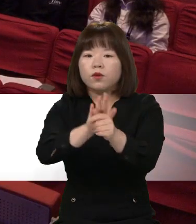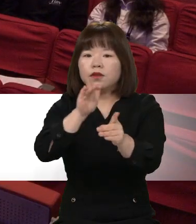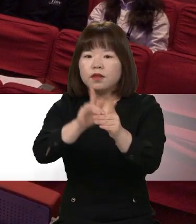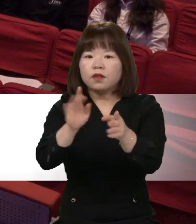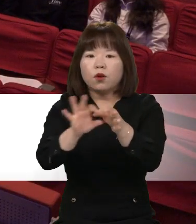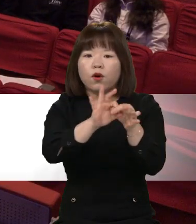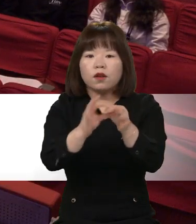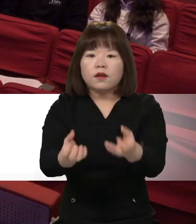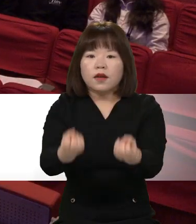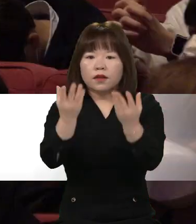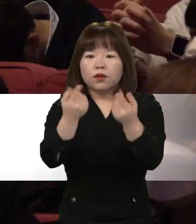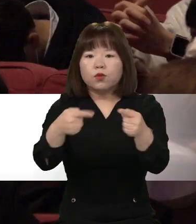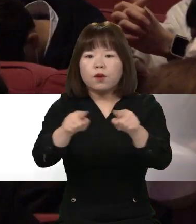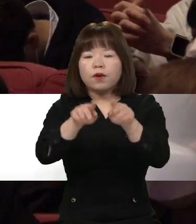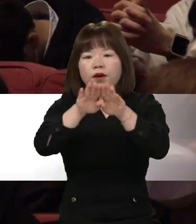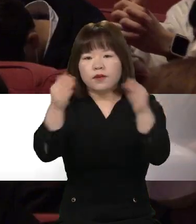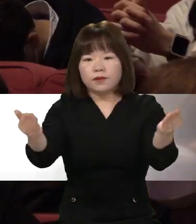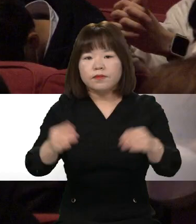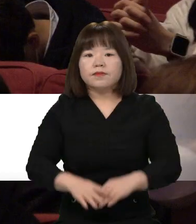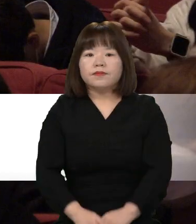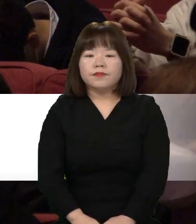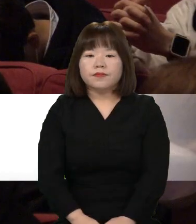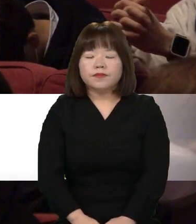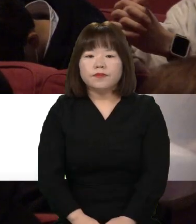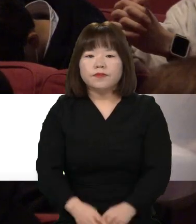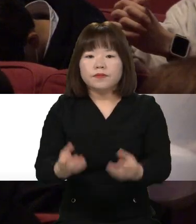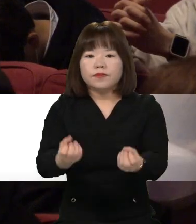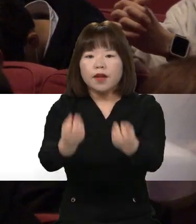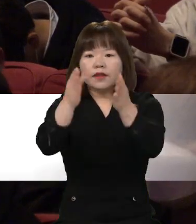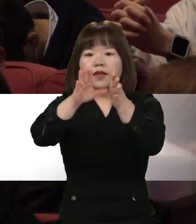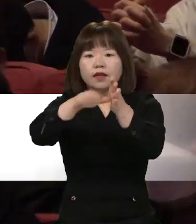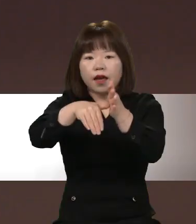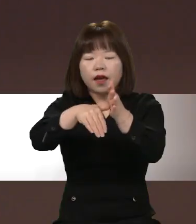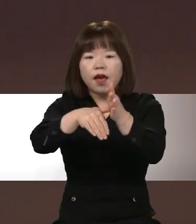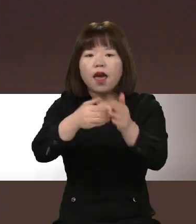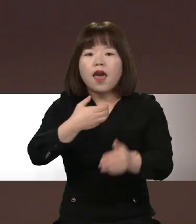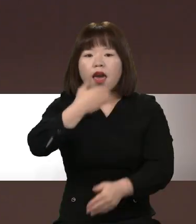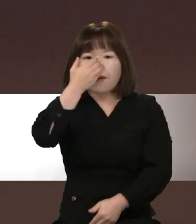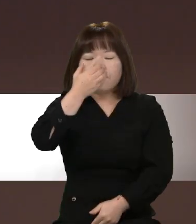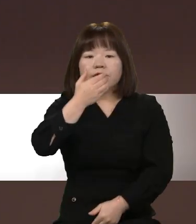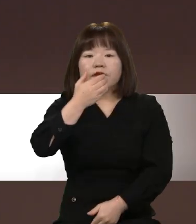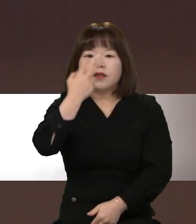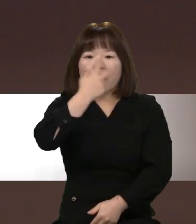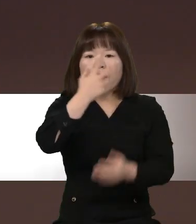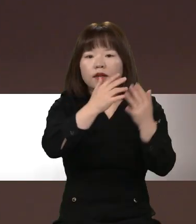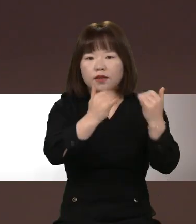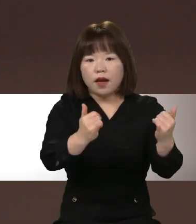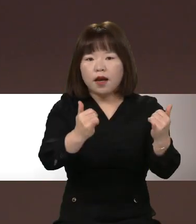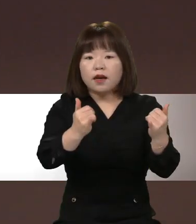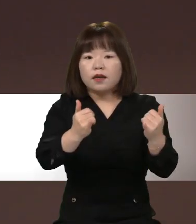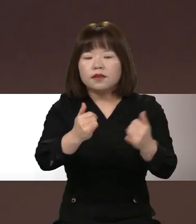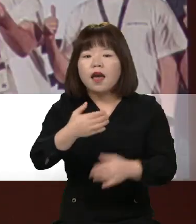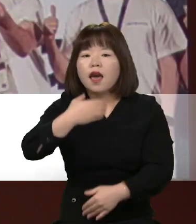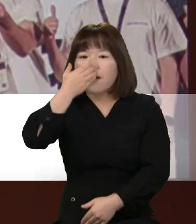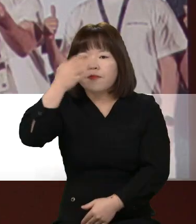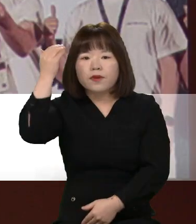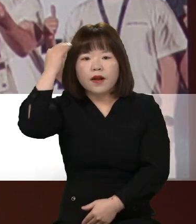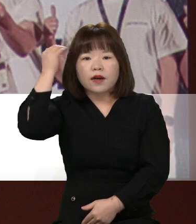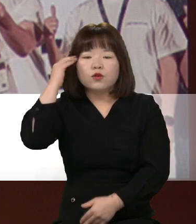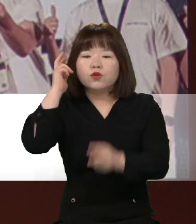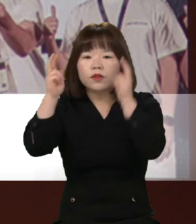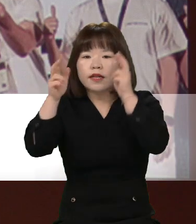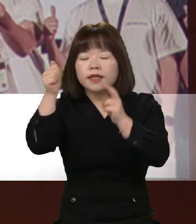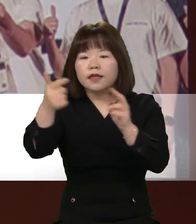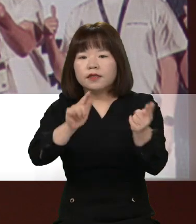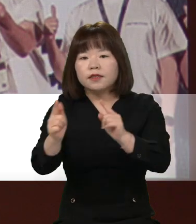r&d 지원센터 관련 행사도 함께 진행했습니다 행사에는 존서 애플 시니어 디렉터와 마크리 애플코리아